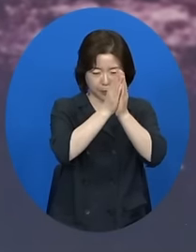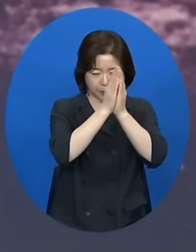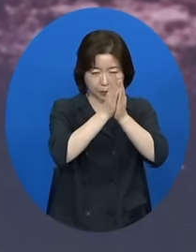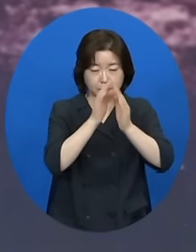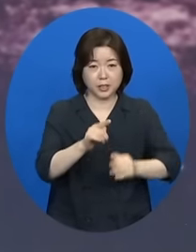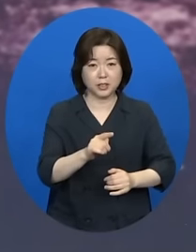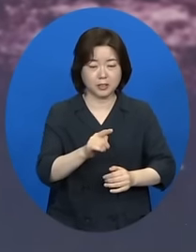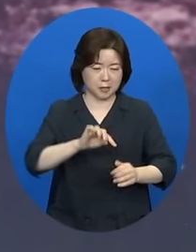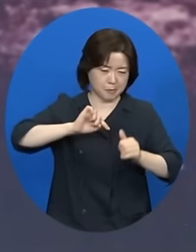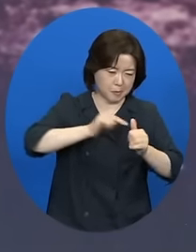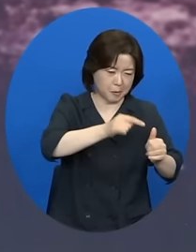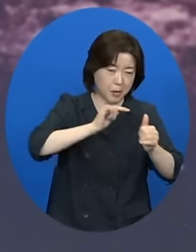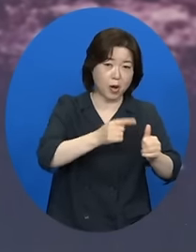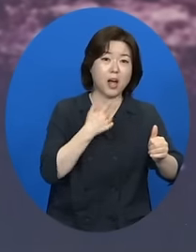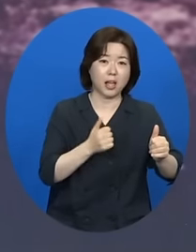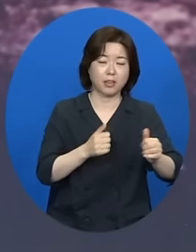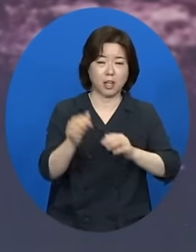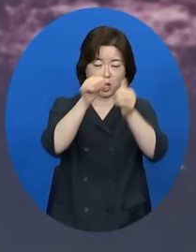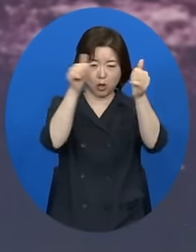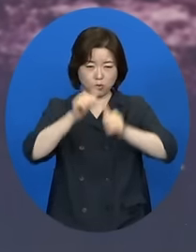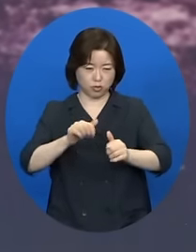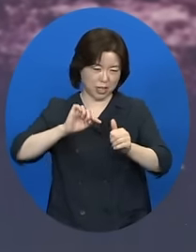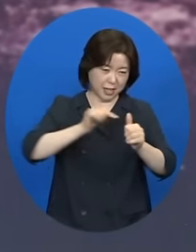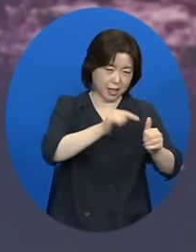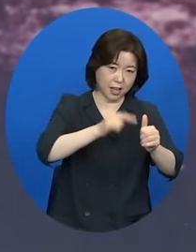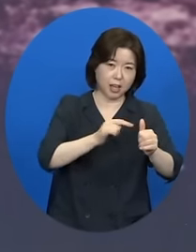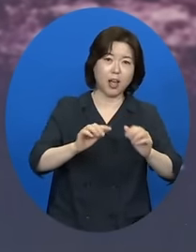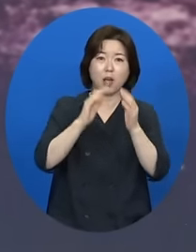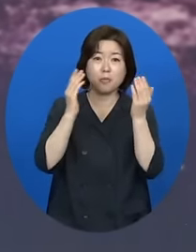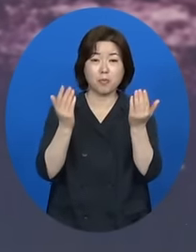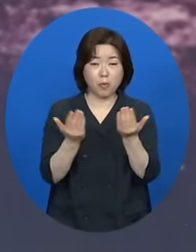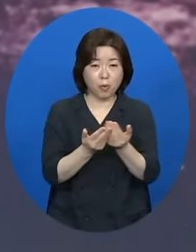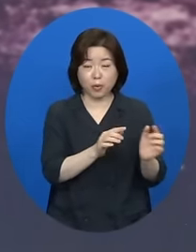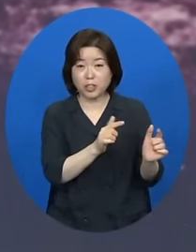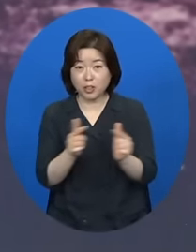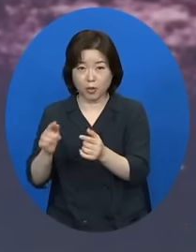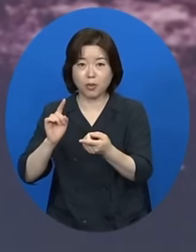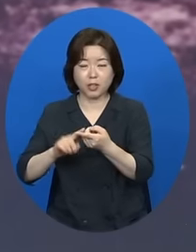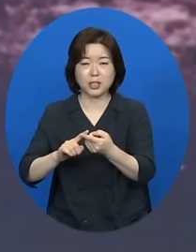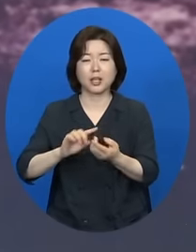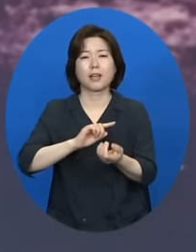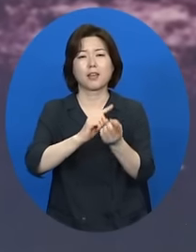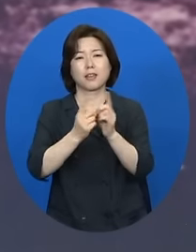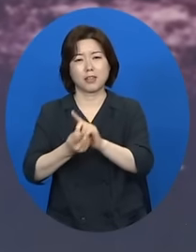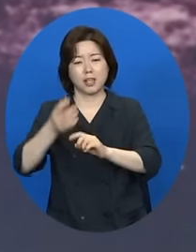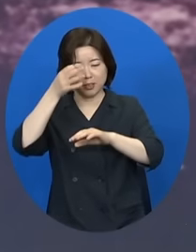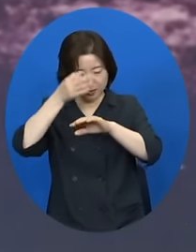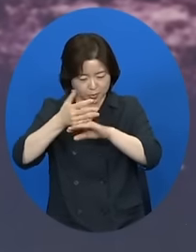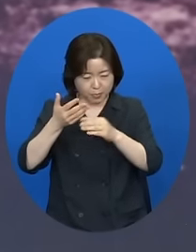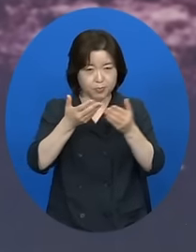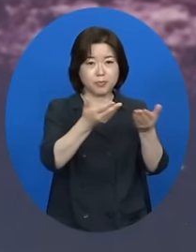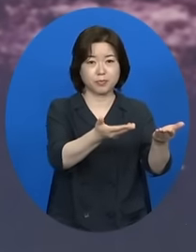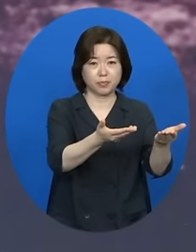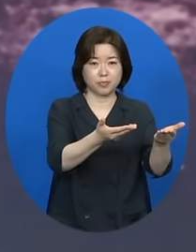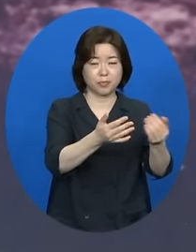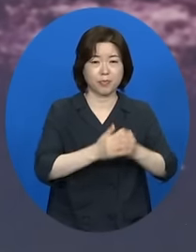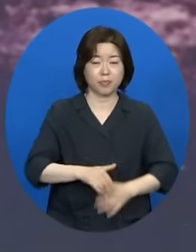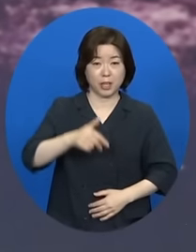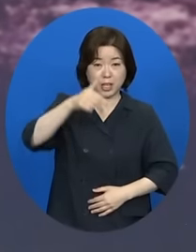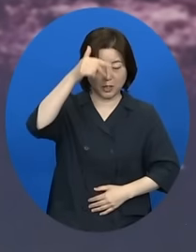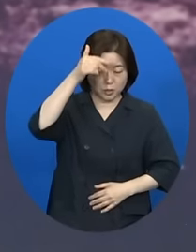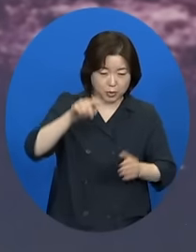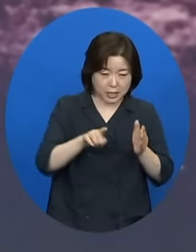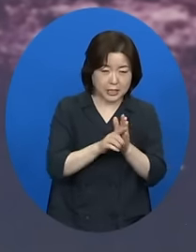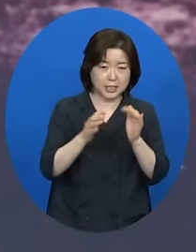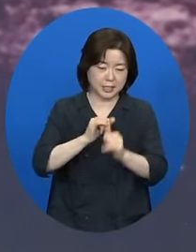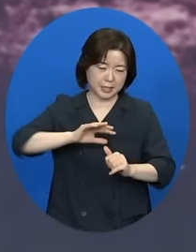것, 우상 숭배를 강요했던 모든 것에 대신 사죄하고 싶습니다. 조선의 신앙인들을